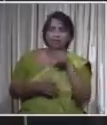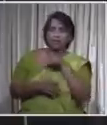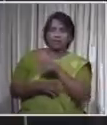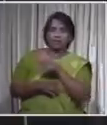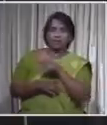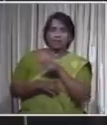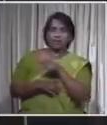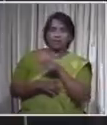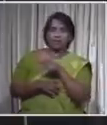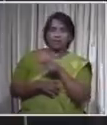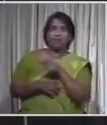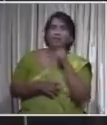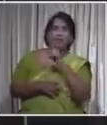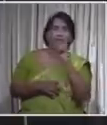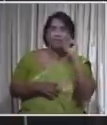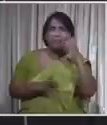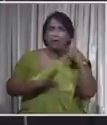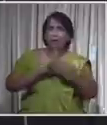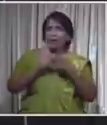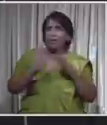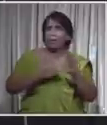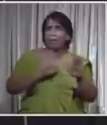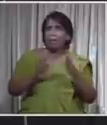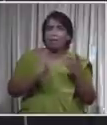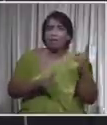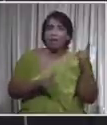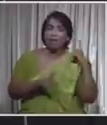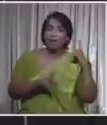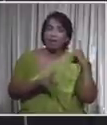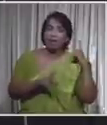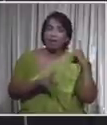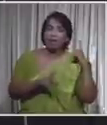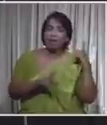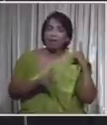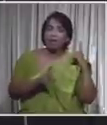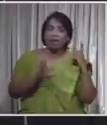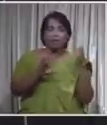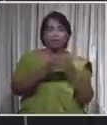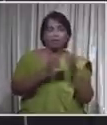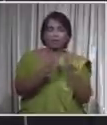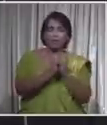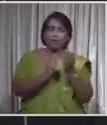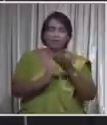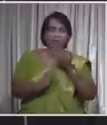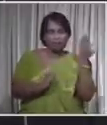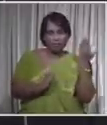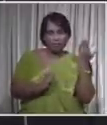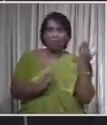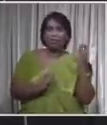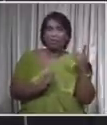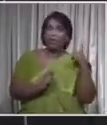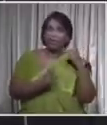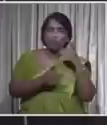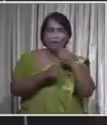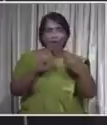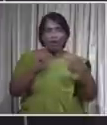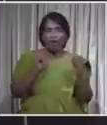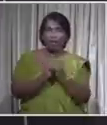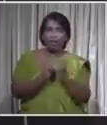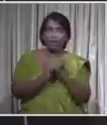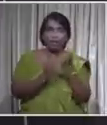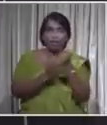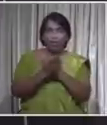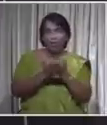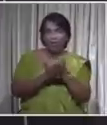මේ එයා දන්නේ නැහැ රටක් පාලනය කරන්න. යාට පුළුවන් හමුදාවේ කොටසක් පුළුවන්. යාට හමුදාවේ කොටසක් පුළුවන්. ඔක්කොම